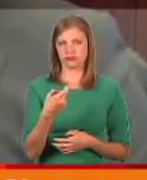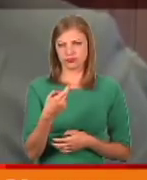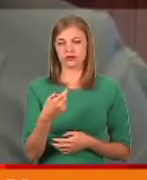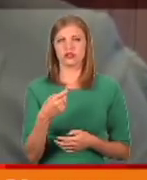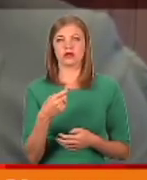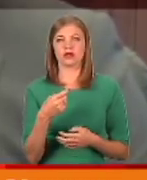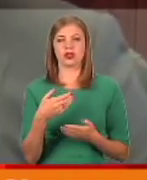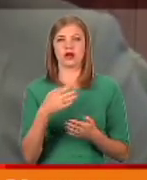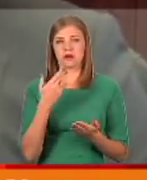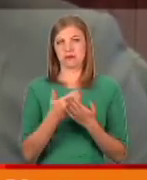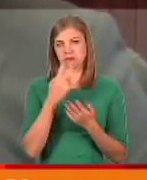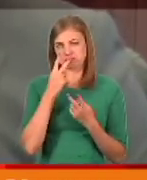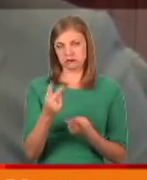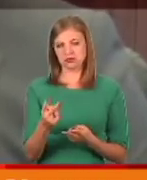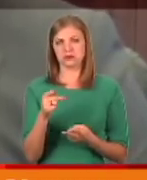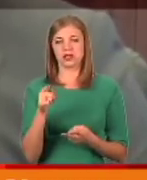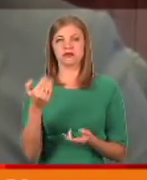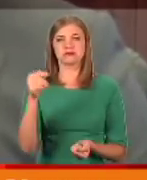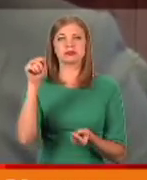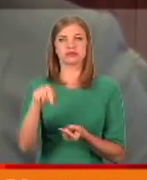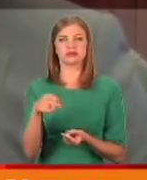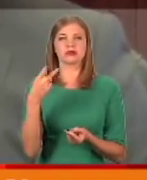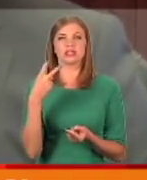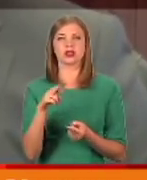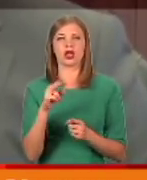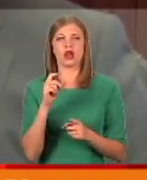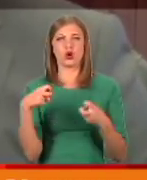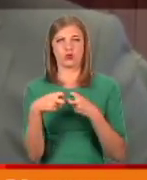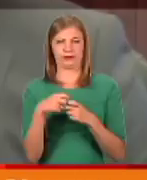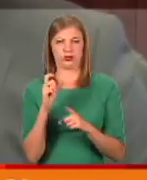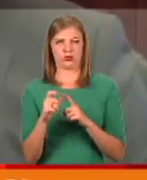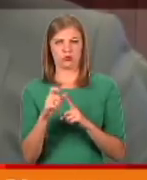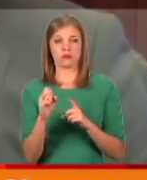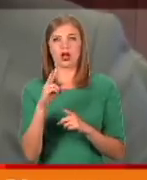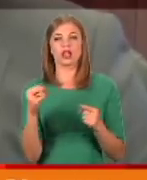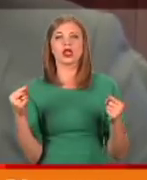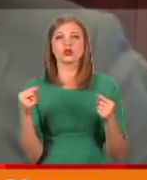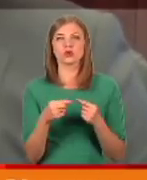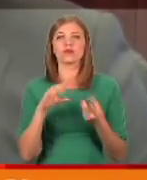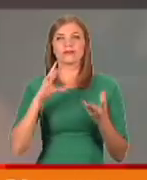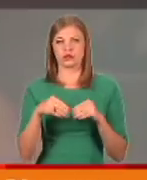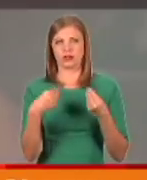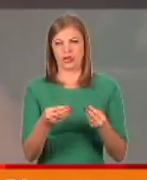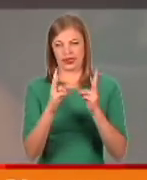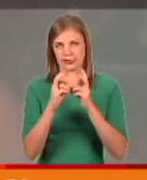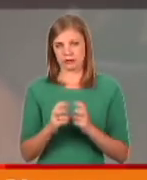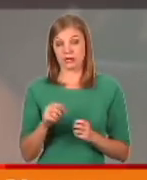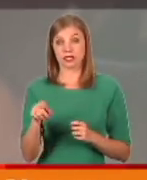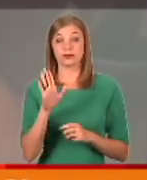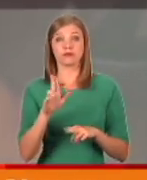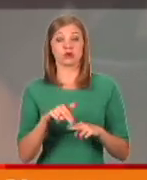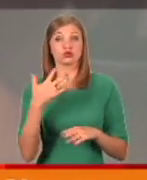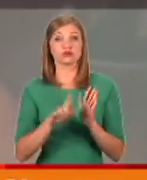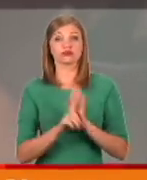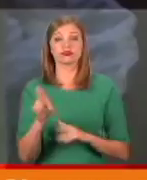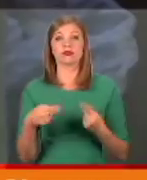зброї, попередньо візуально призначена для відстрілу гумовими кулями, але остаточні висновки надасть експертиза. У поліції